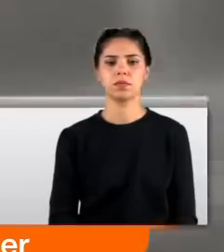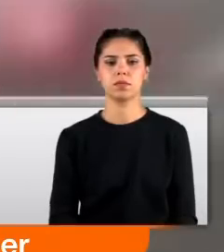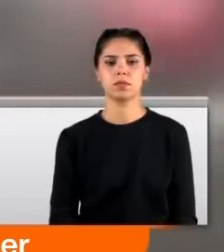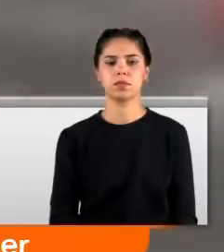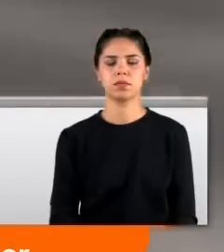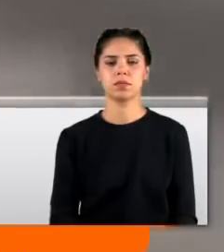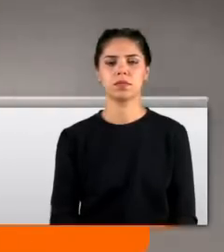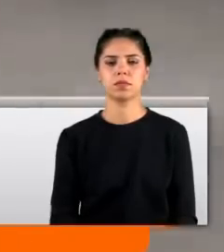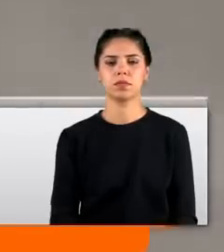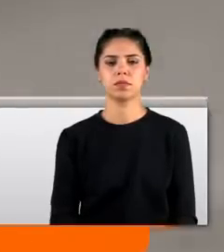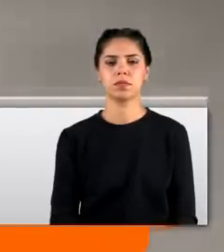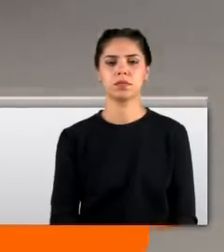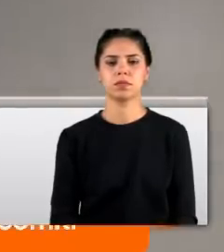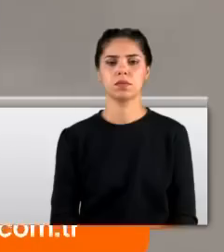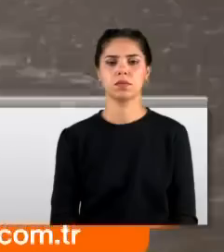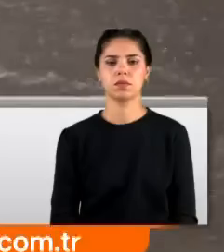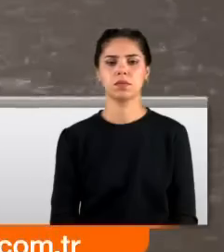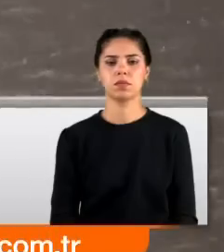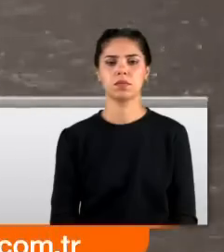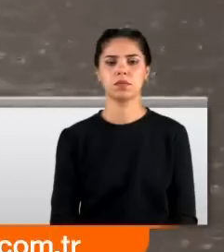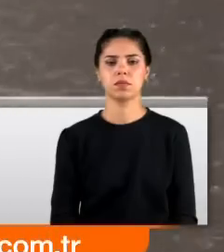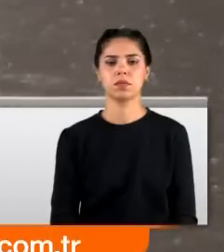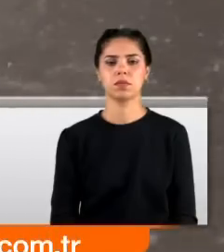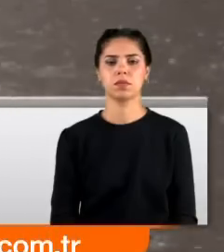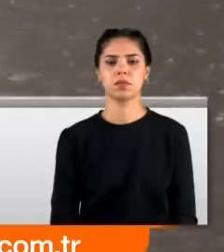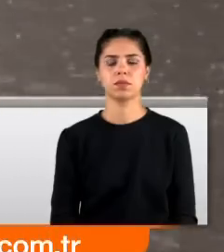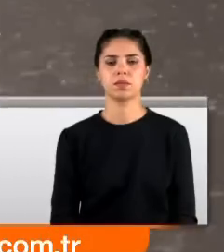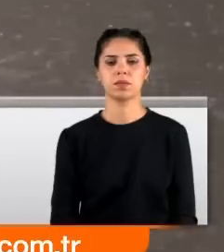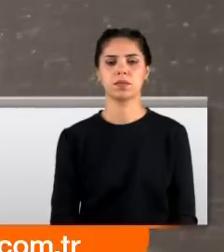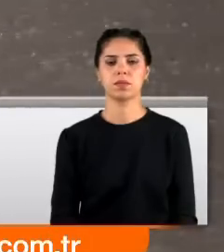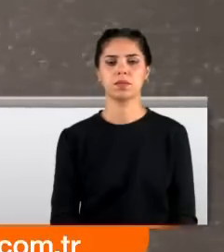Çek kenara arabayı. Niye uğraşıyorsunuz? İçinde kimse var